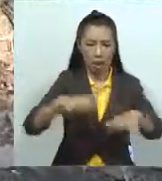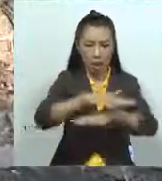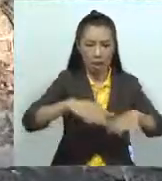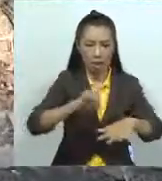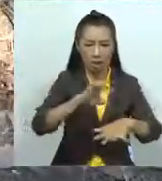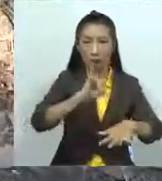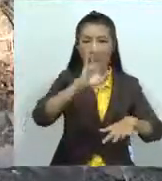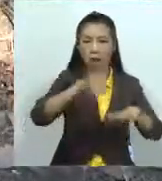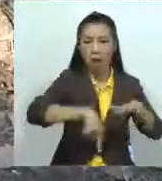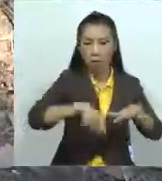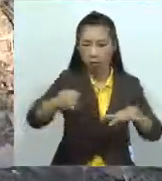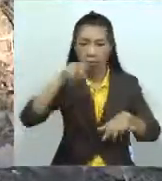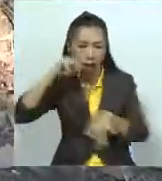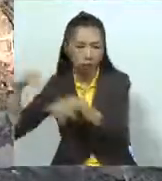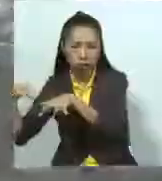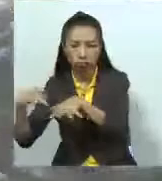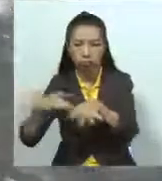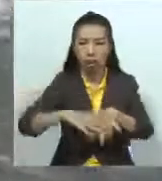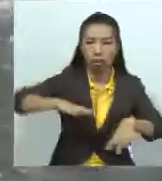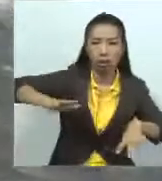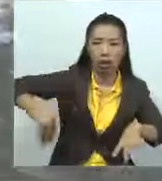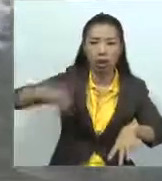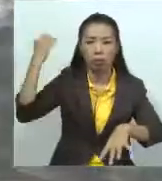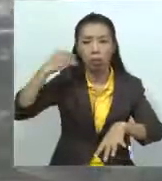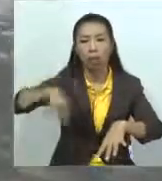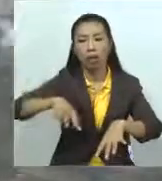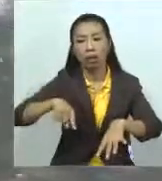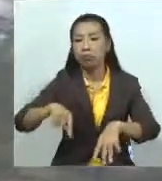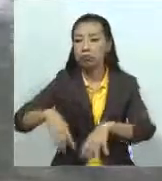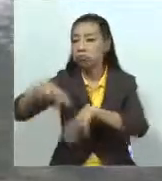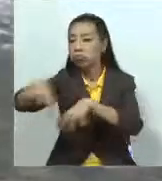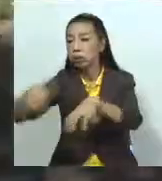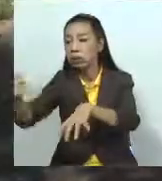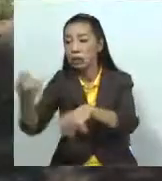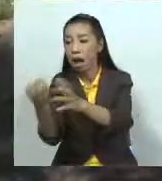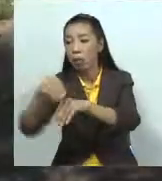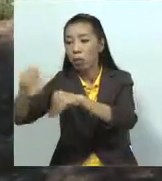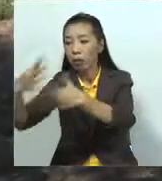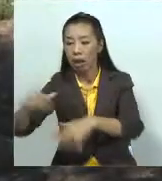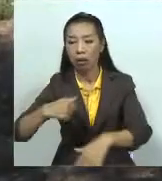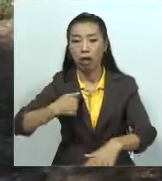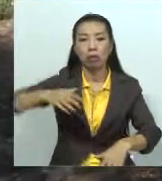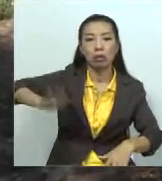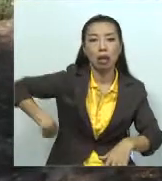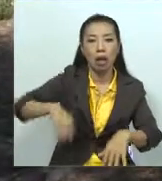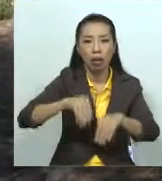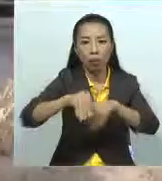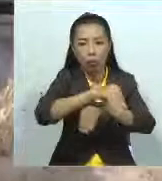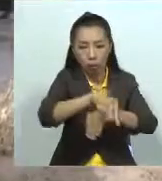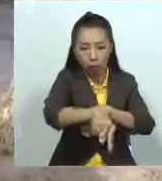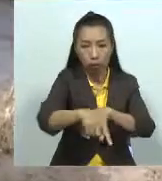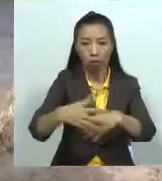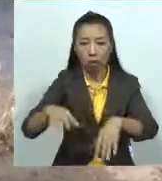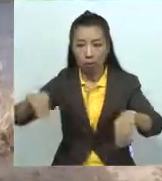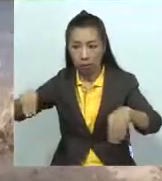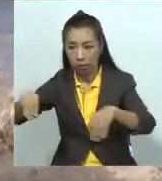การจัดสรรน้ำทำการเกษตรช้ากว่าและต้องทำนาล่ากว่าพื้นที่อื่นเมื่อถึงช่วงเก็บเกี่ยวบางปีต้องเร่งเกี่ยว